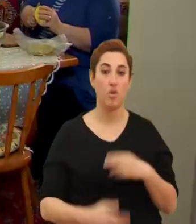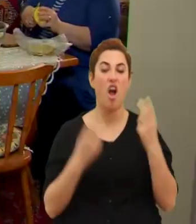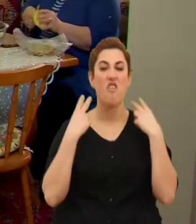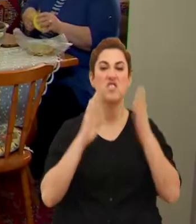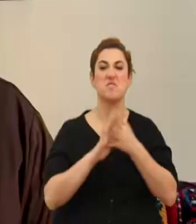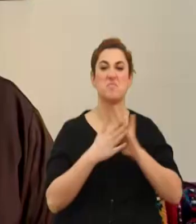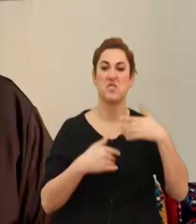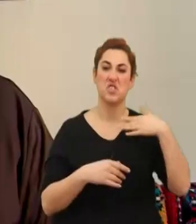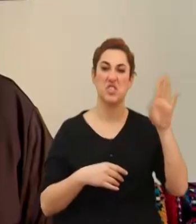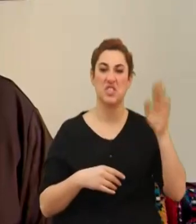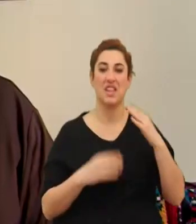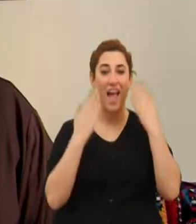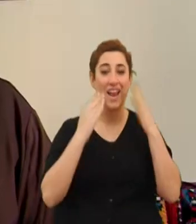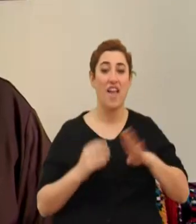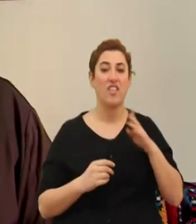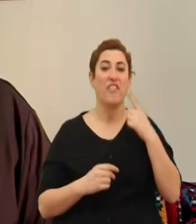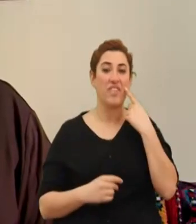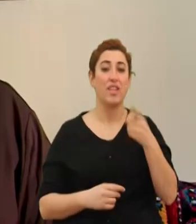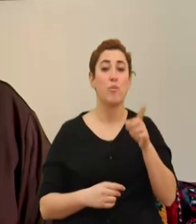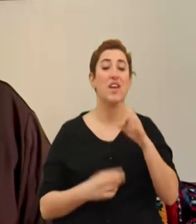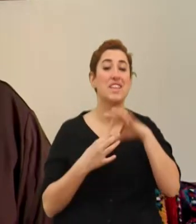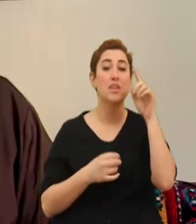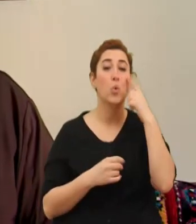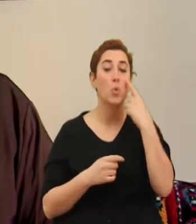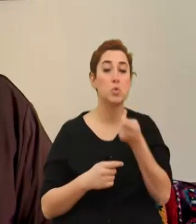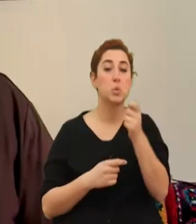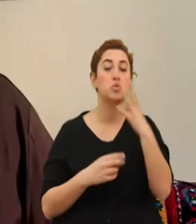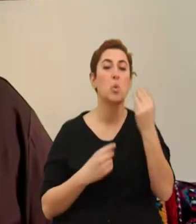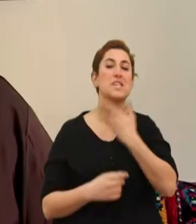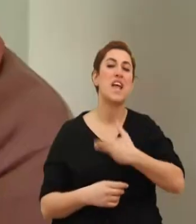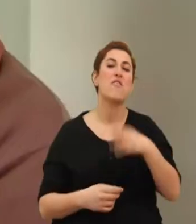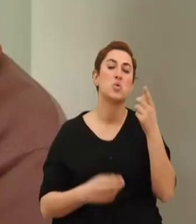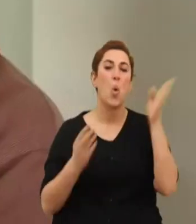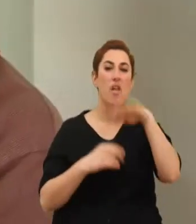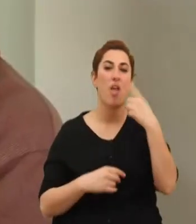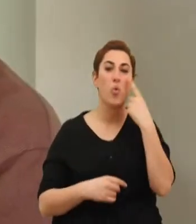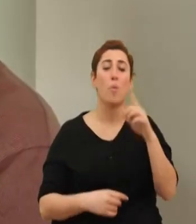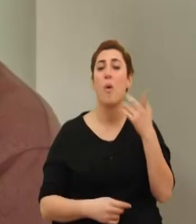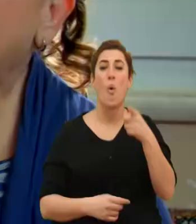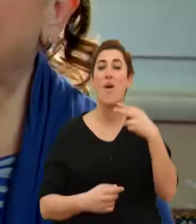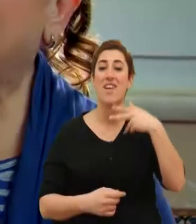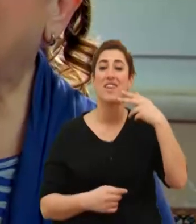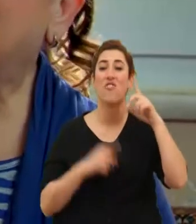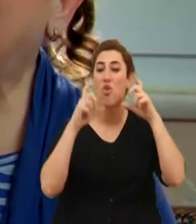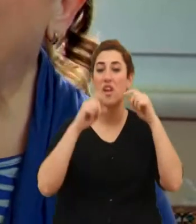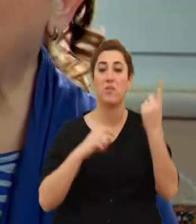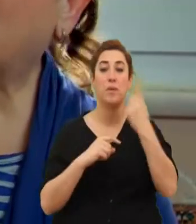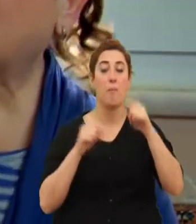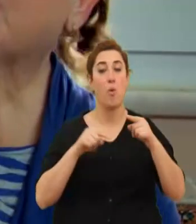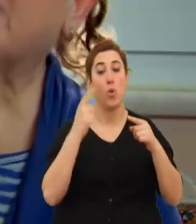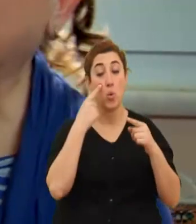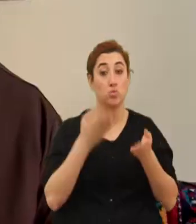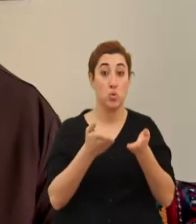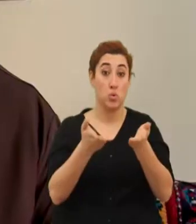Havası basın kankacığım. Halleri vakitleri iyi ya. İnsanın gözünü sokmayı pek seviyor sonradan görmeler. Ya o resimleri birer birer